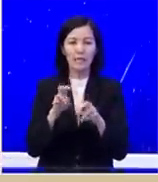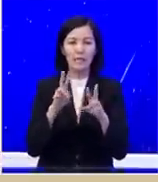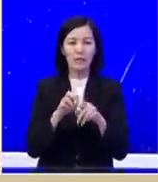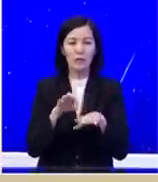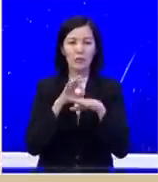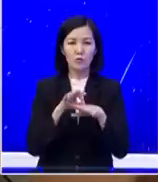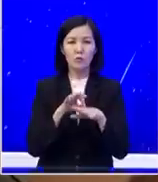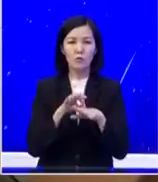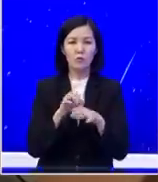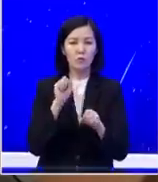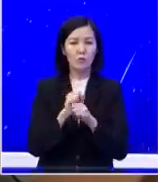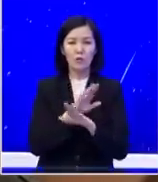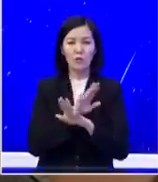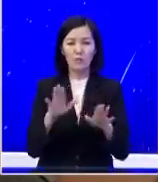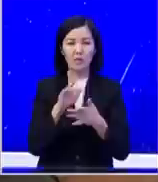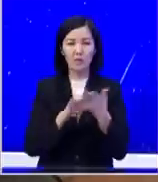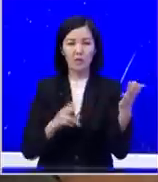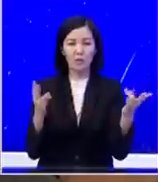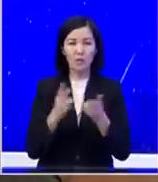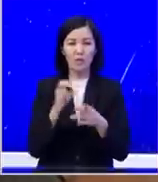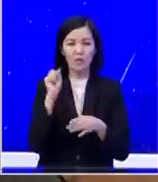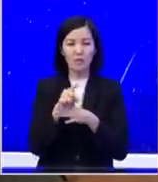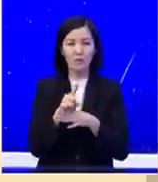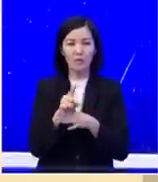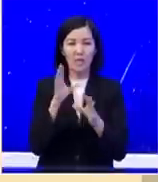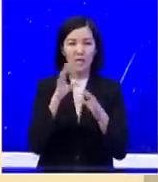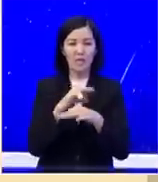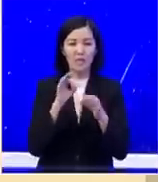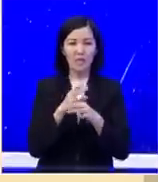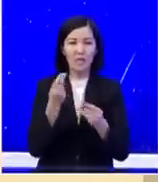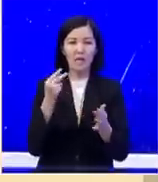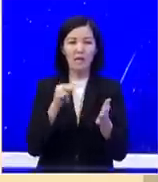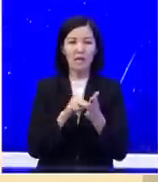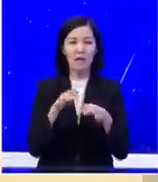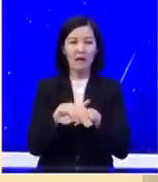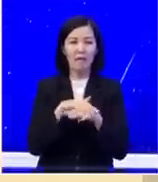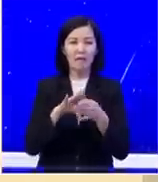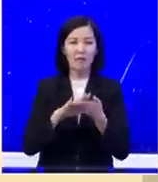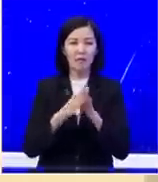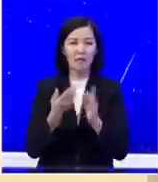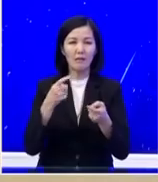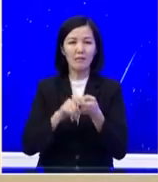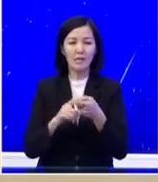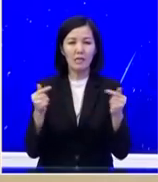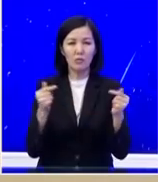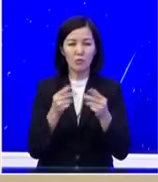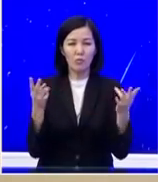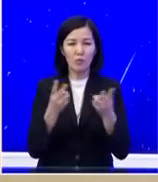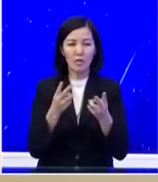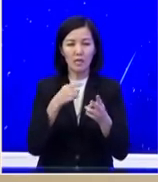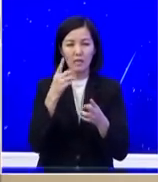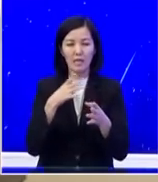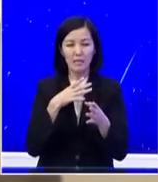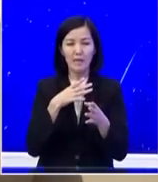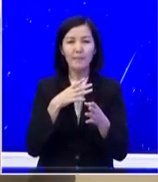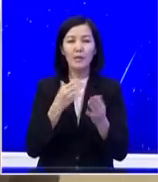тексеру жүргізуді тоқтатпауды тапсырды. Зертханалық қызмет ақысының халықтың жағдайына сәйкес болуында есте ұстау керектігін айтты. Айта